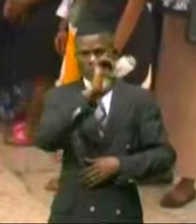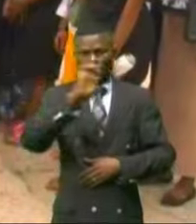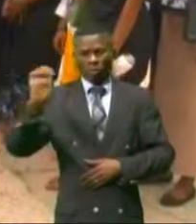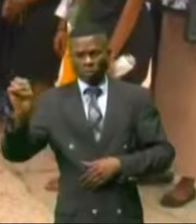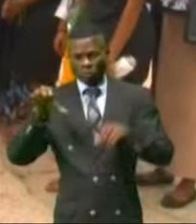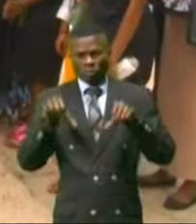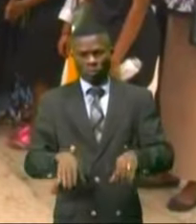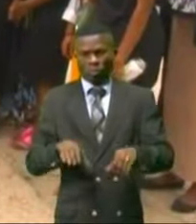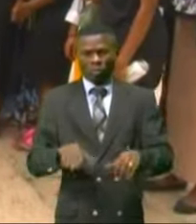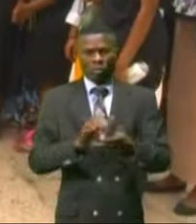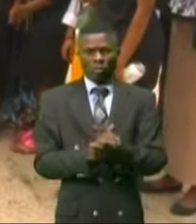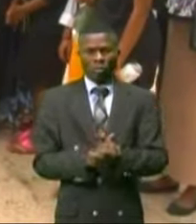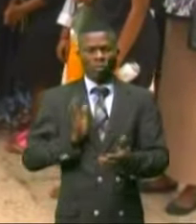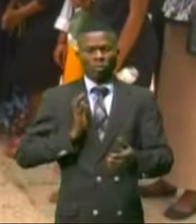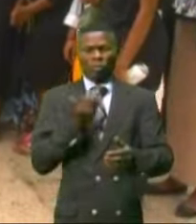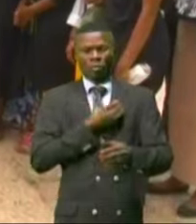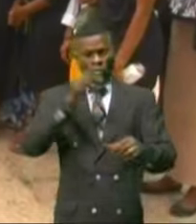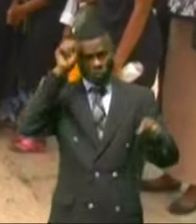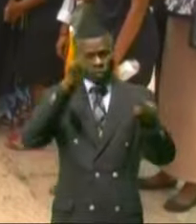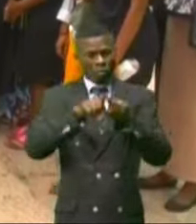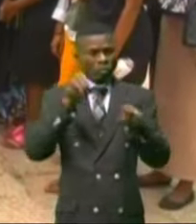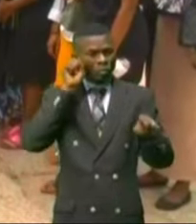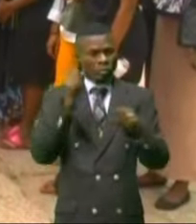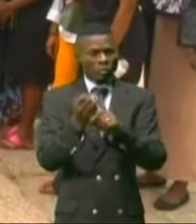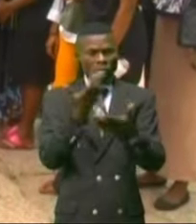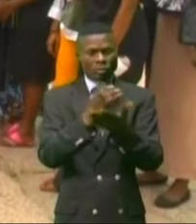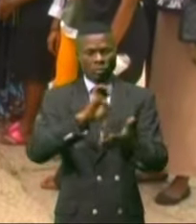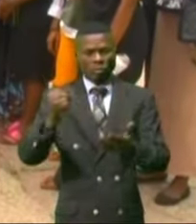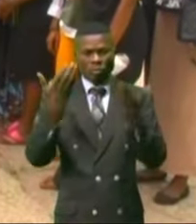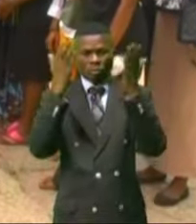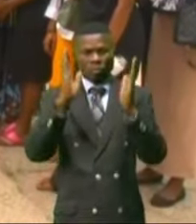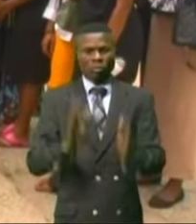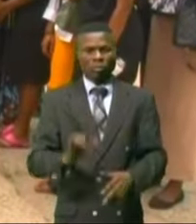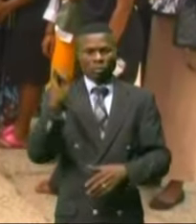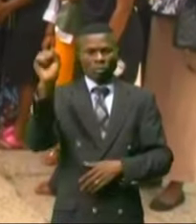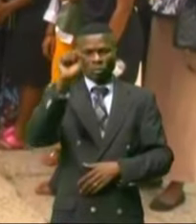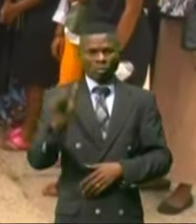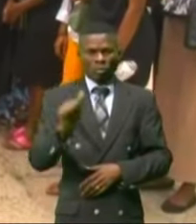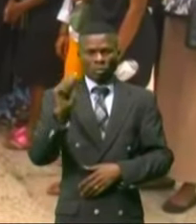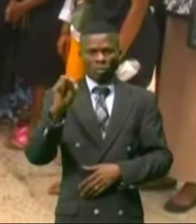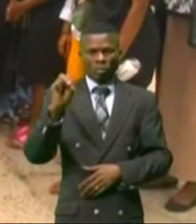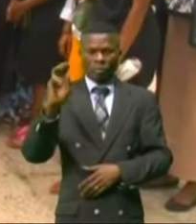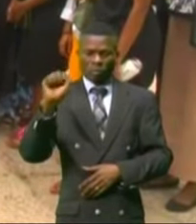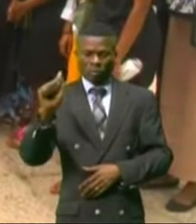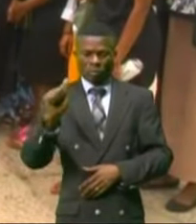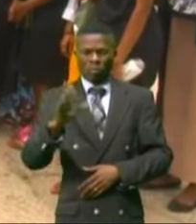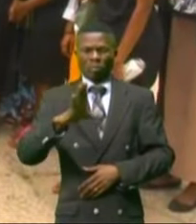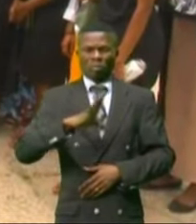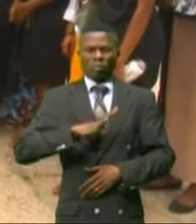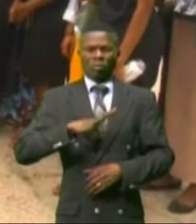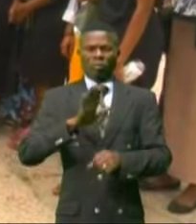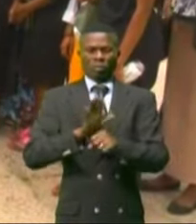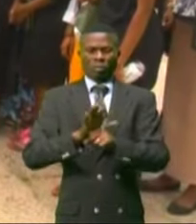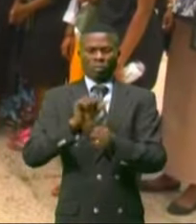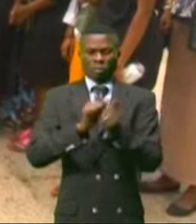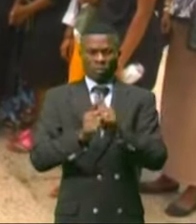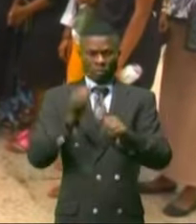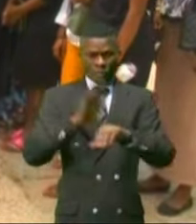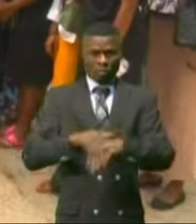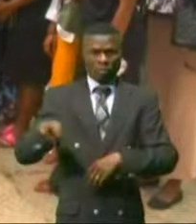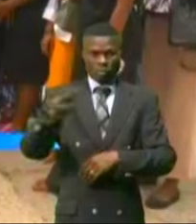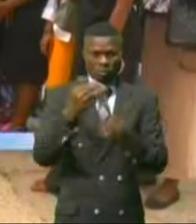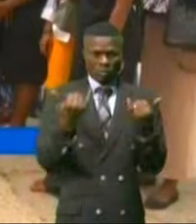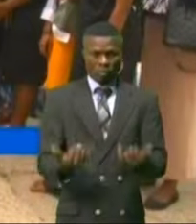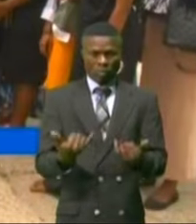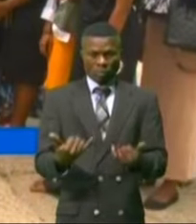pays. À nos frères et sœurs de l'Est, nous, étudiants de l'ISAM Kinshasa, sommes très touchés par rapport à la situation que vous traversez en ce